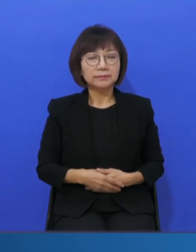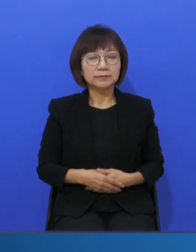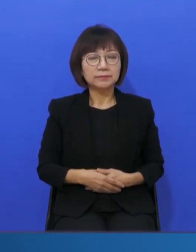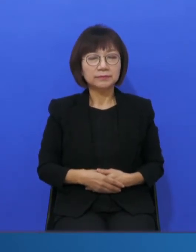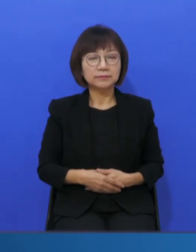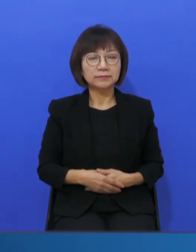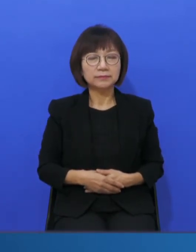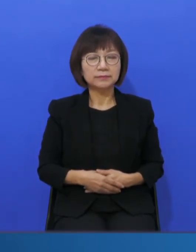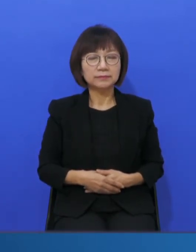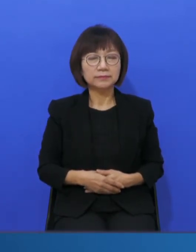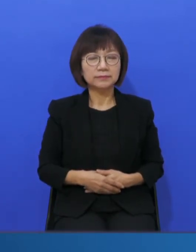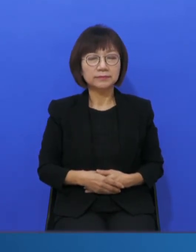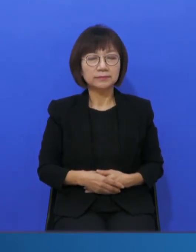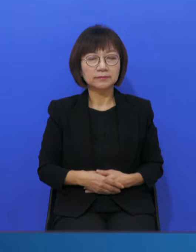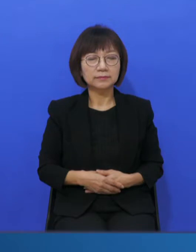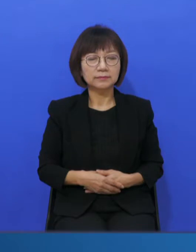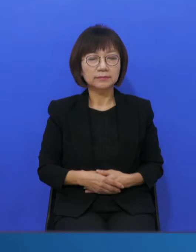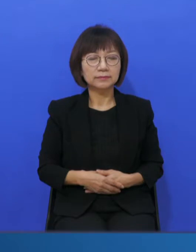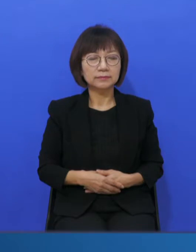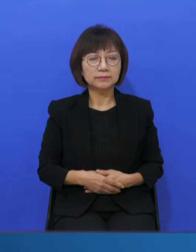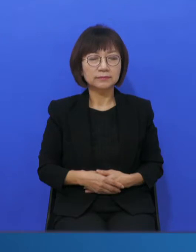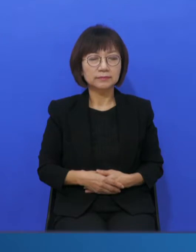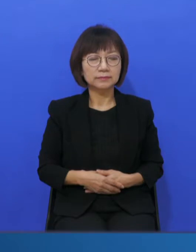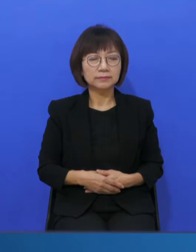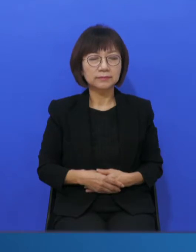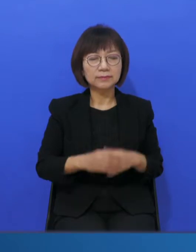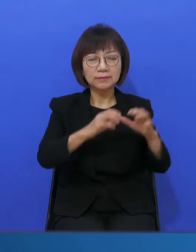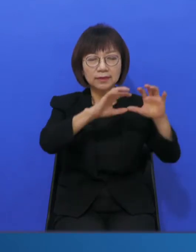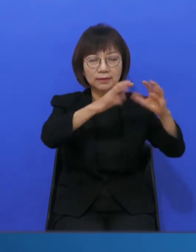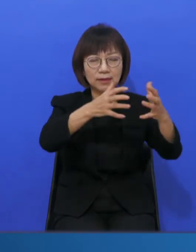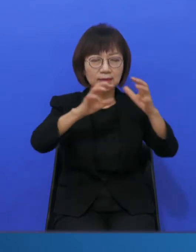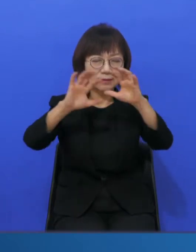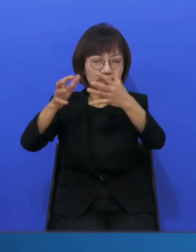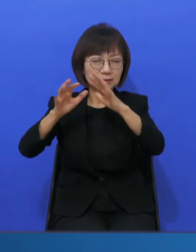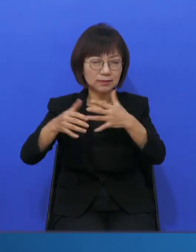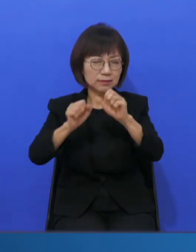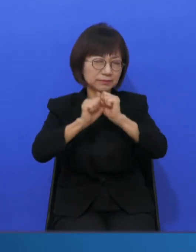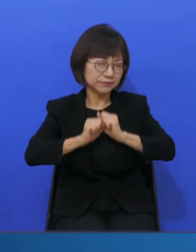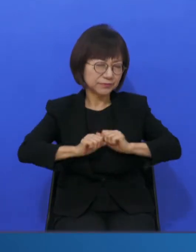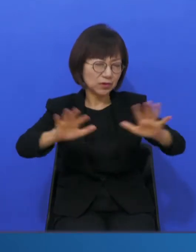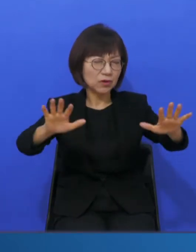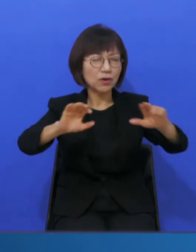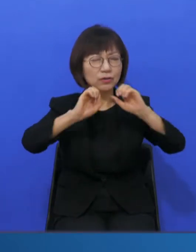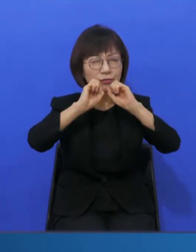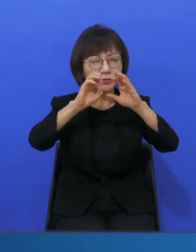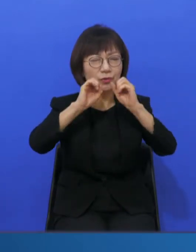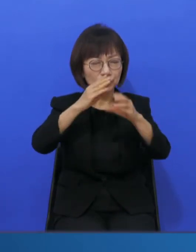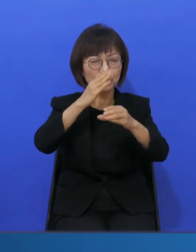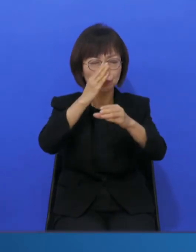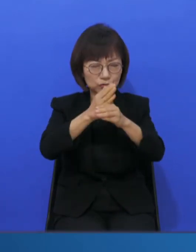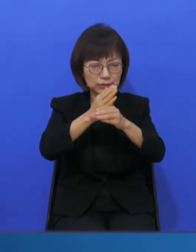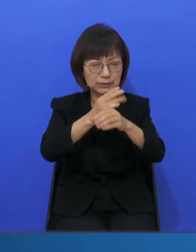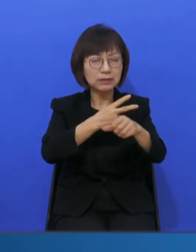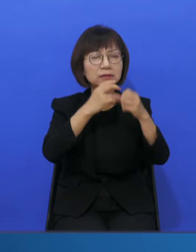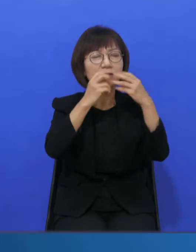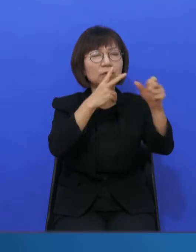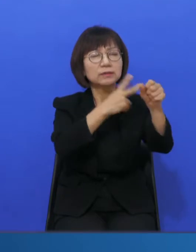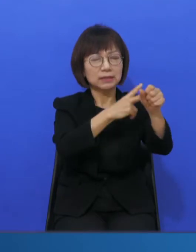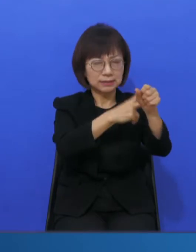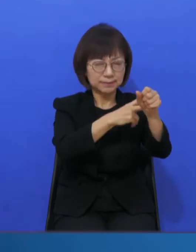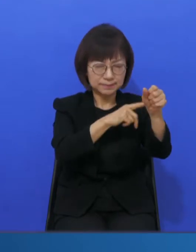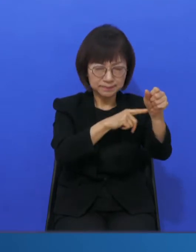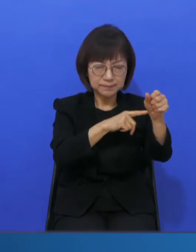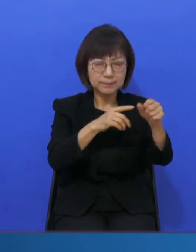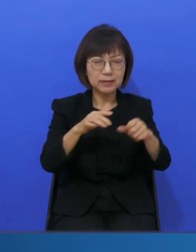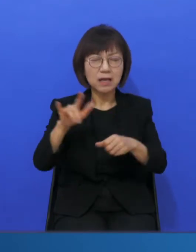world evangelizations with this gospel. 각 나라에 흩어져 선교하는 선교사들에게 이 코로나 질병이 침범치